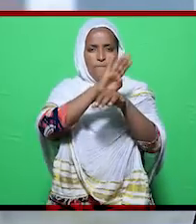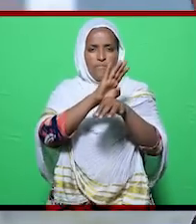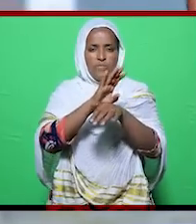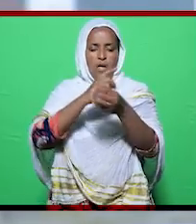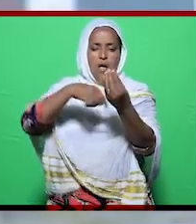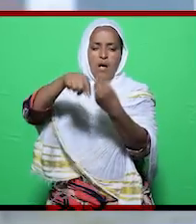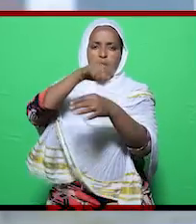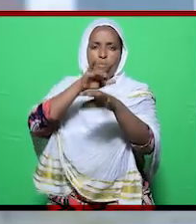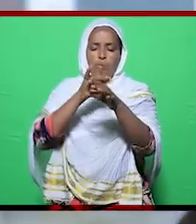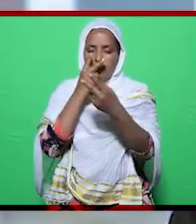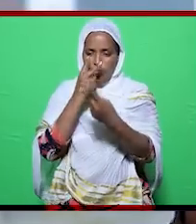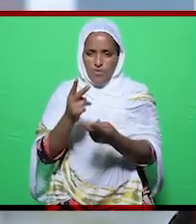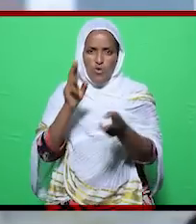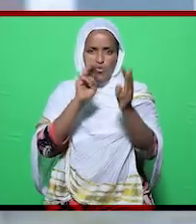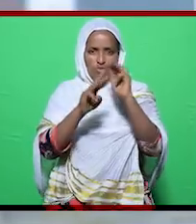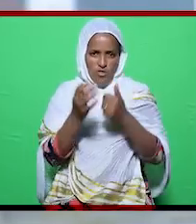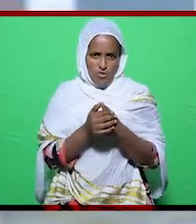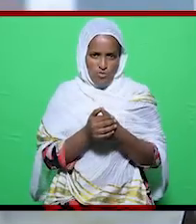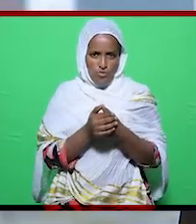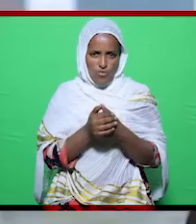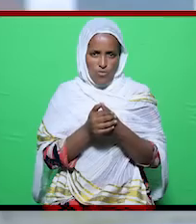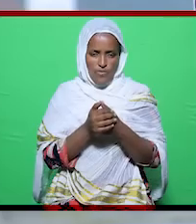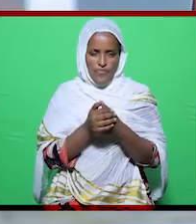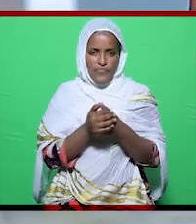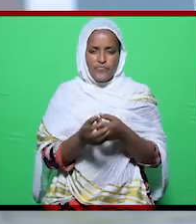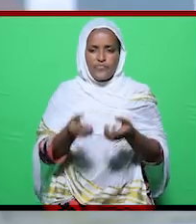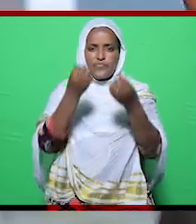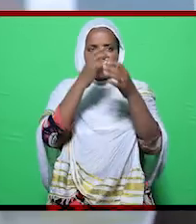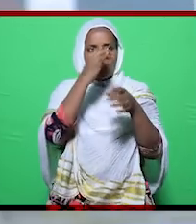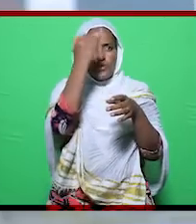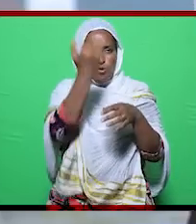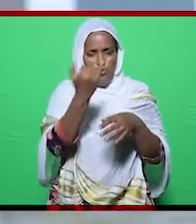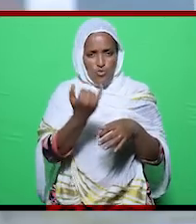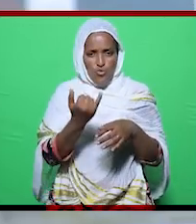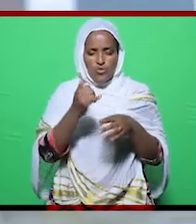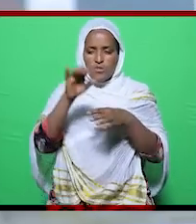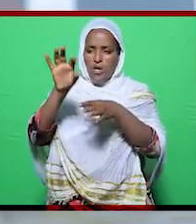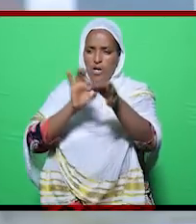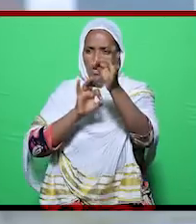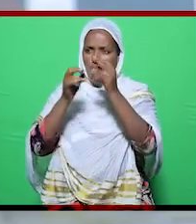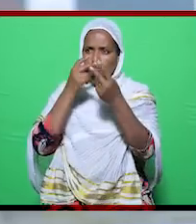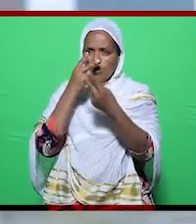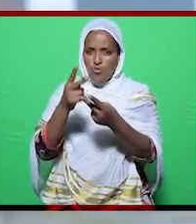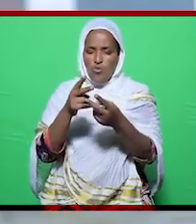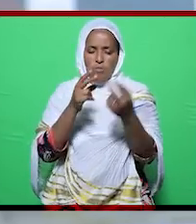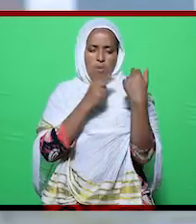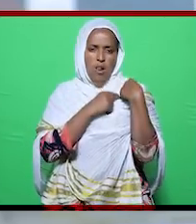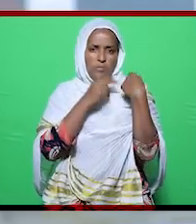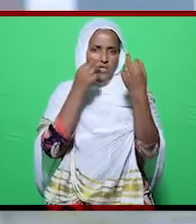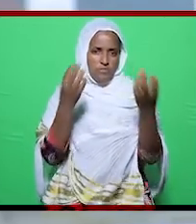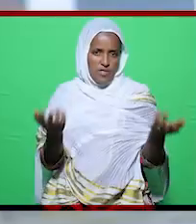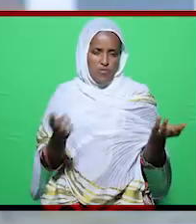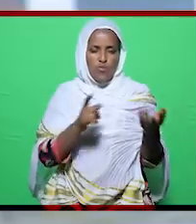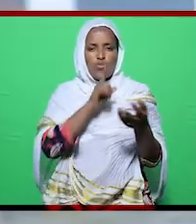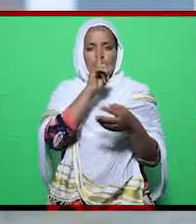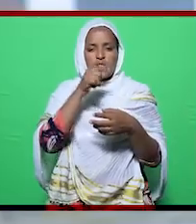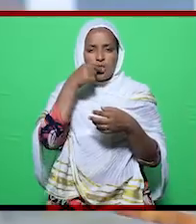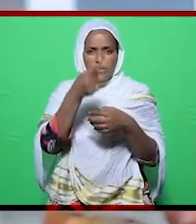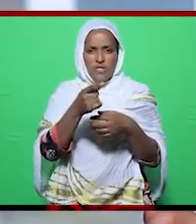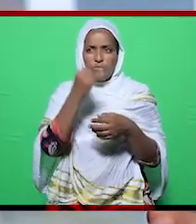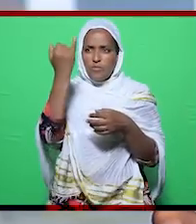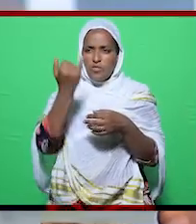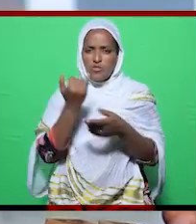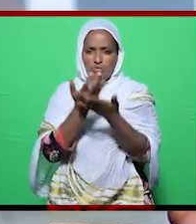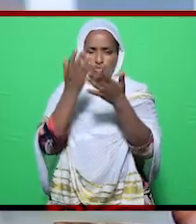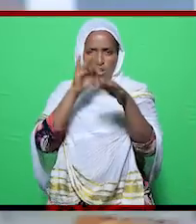ጥንቃቄ ባለው መንገድ ነው። እንደዛ አድርገን ግን ሊጎዱ ይችላሉ። አንዳንድ ጊዜ ወድቆ ሊሰበር ይችላል። ሊቀደድ ይችላል። ይሄ ቤተ መቅደሳችን ማከባቢ ምን